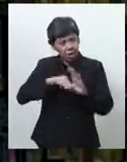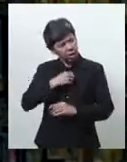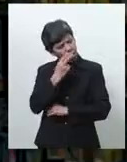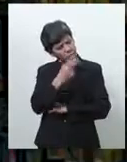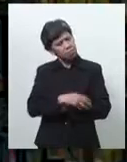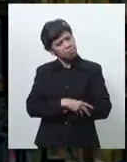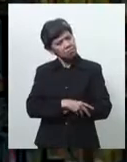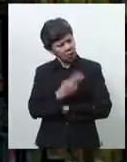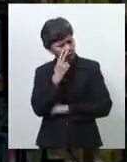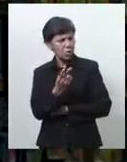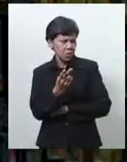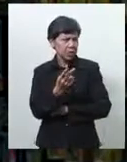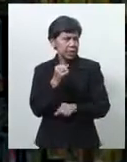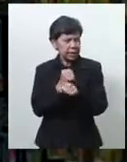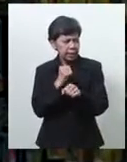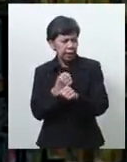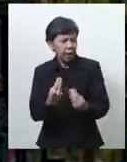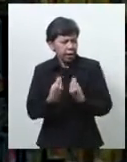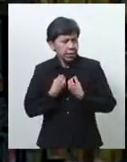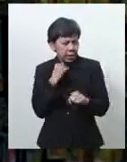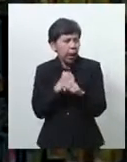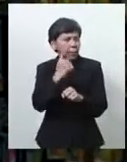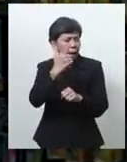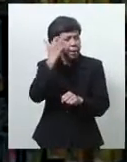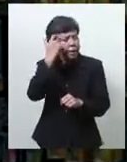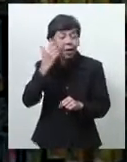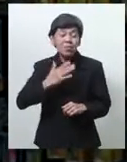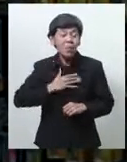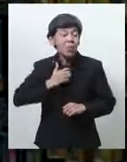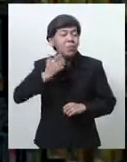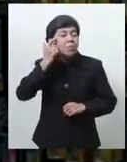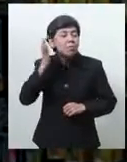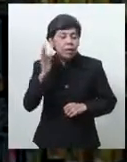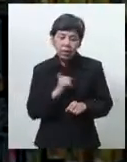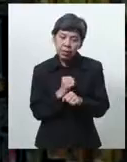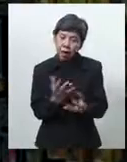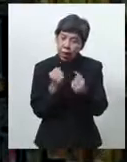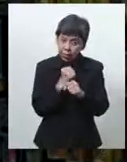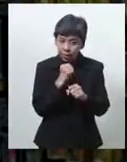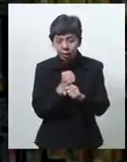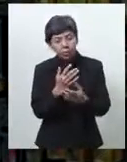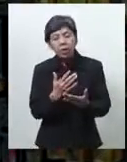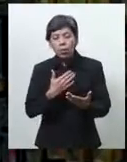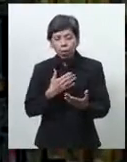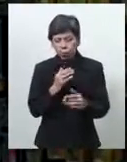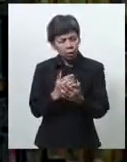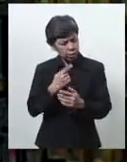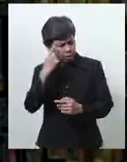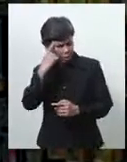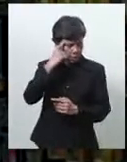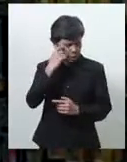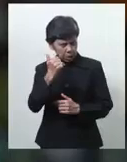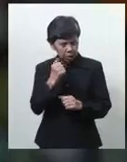ไอเดียเขาว่าเขาน่าจะทำให้งานได้ผมได้แล้วผมก็ไม่ได้คิดว่าเขาจ ะเอาเขามาทำเป็นแรงงานผมต้อง